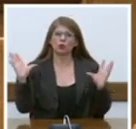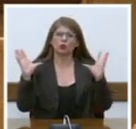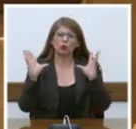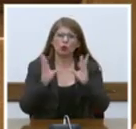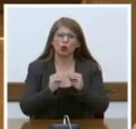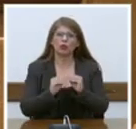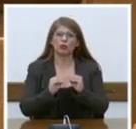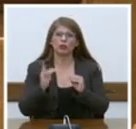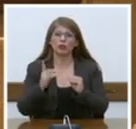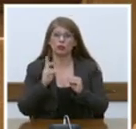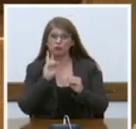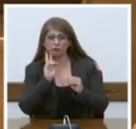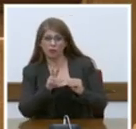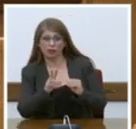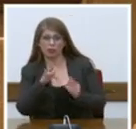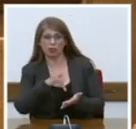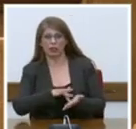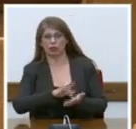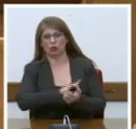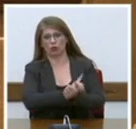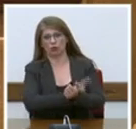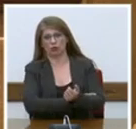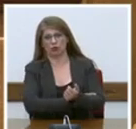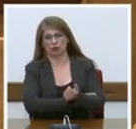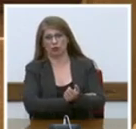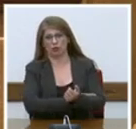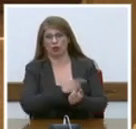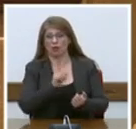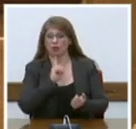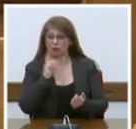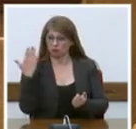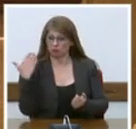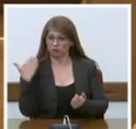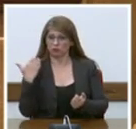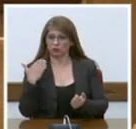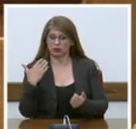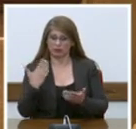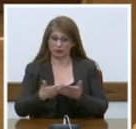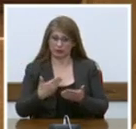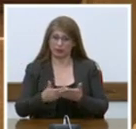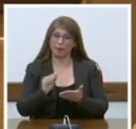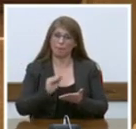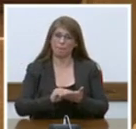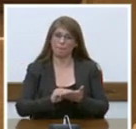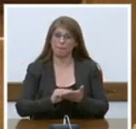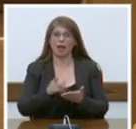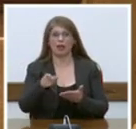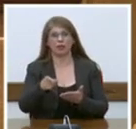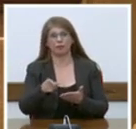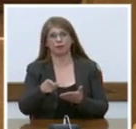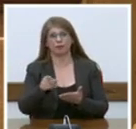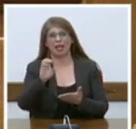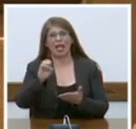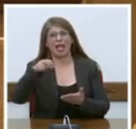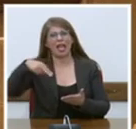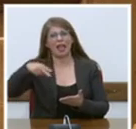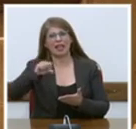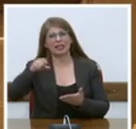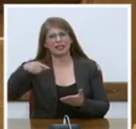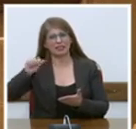ή φανερό κέντρο εξουσίας. Σύμφωνα με πρόσφατα στοιχεία πάλι της Ελστάτ, ο πληθυσμός που βρίσκεται σε